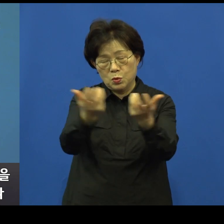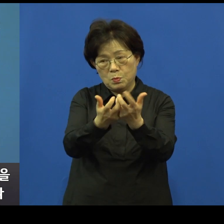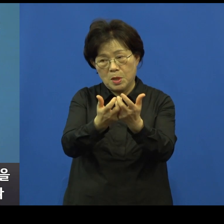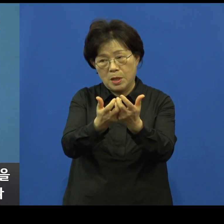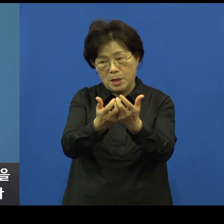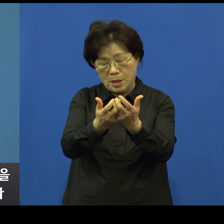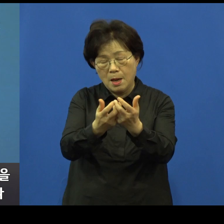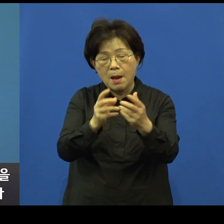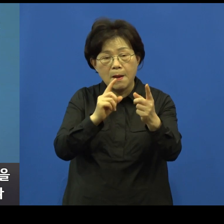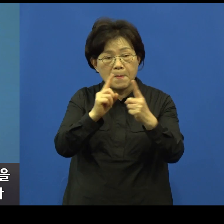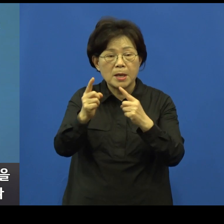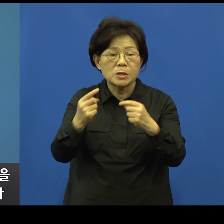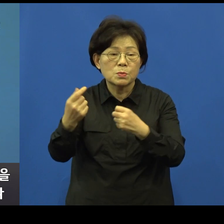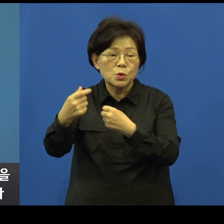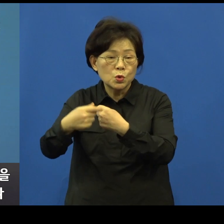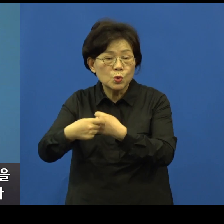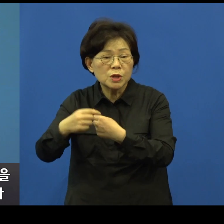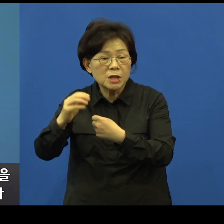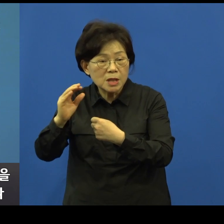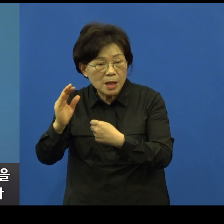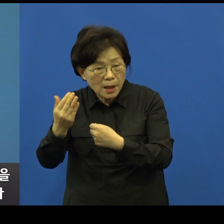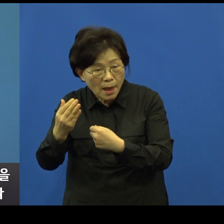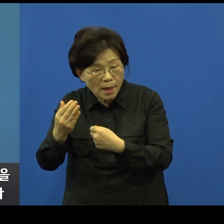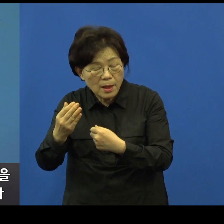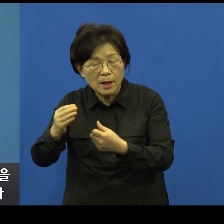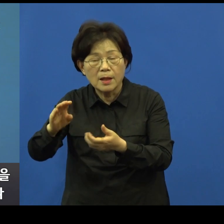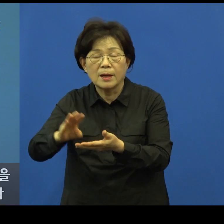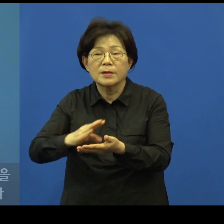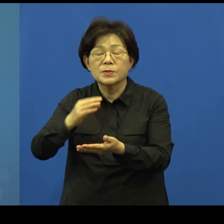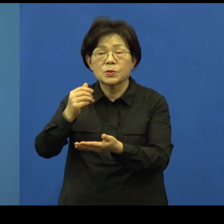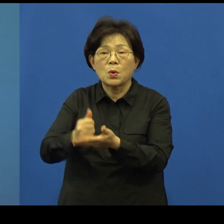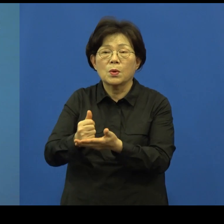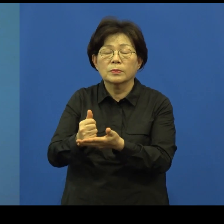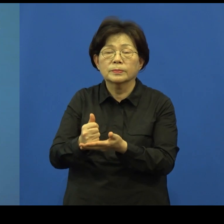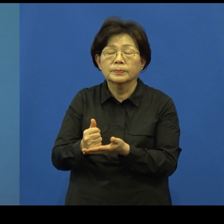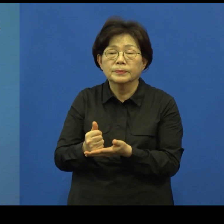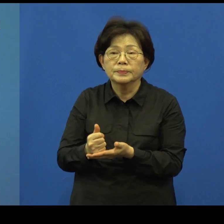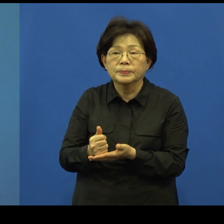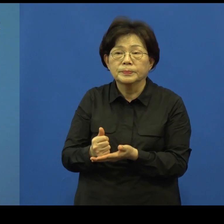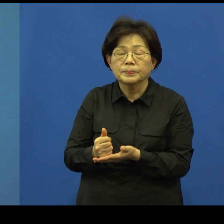말씀이 육신이 되어 우리 가운데 거하신 분이 그리스도이시죠.